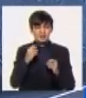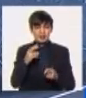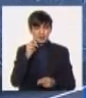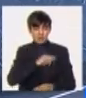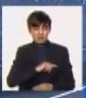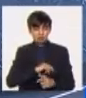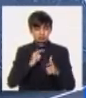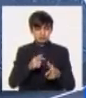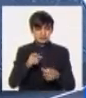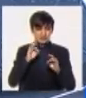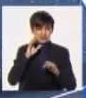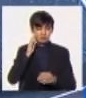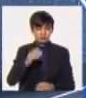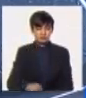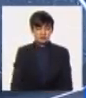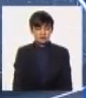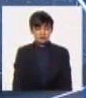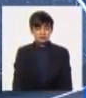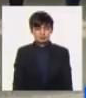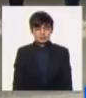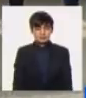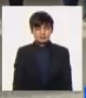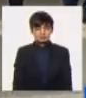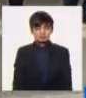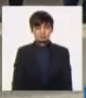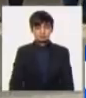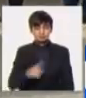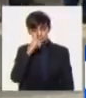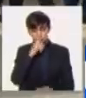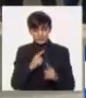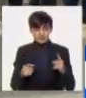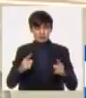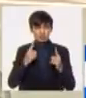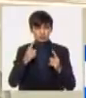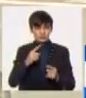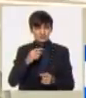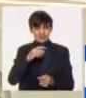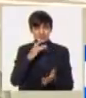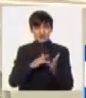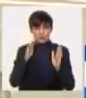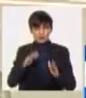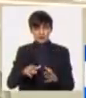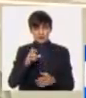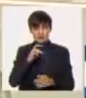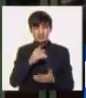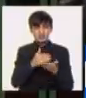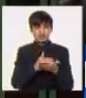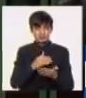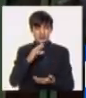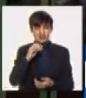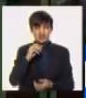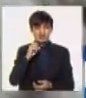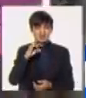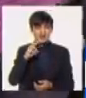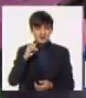работу, расскажет Нургали Карабаев. Почти месяц в самом крупном мегаполисе страны сохраняется режим карантина. Очень